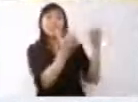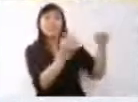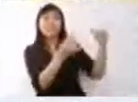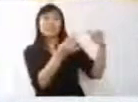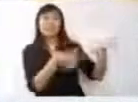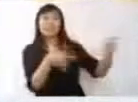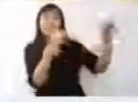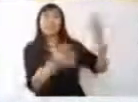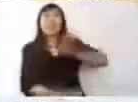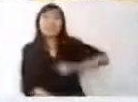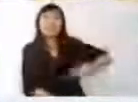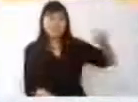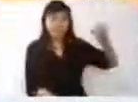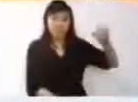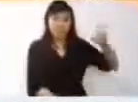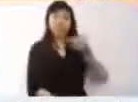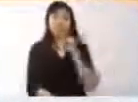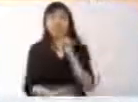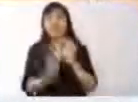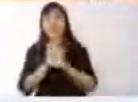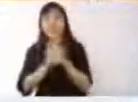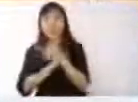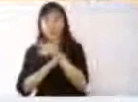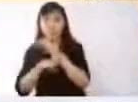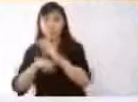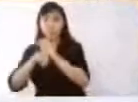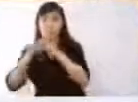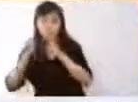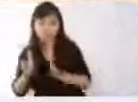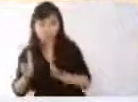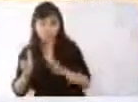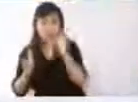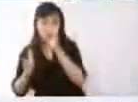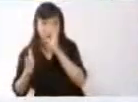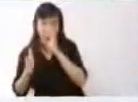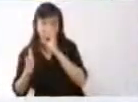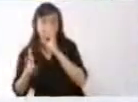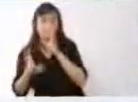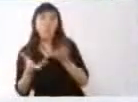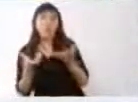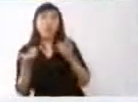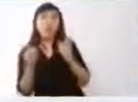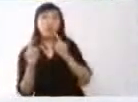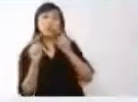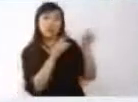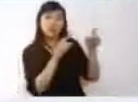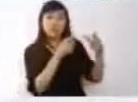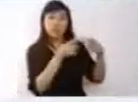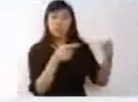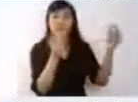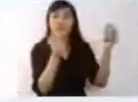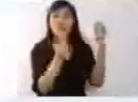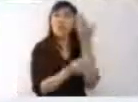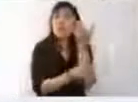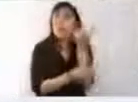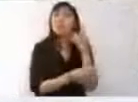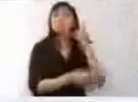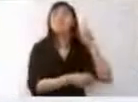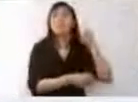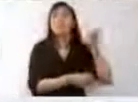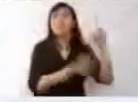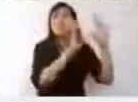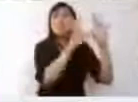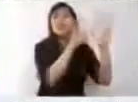email na maaari po bang gamitin na nila yung kanilang tourist visa at bumisita na sa bansang Japan. Ano po, hindi